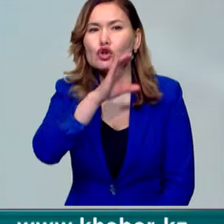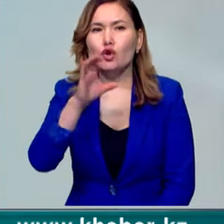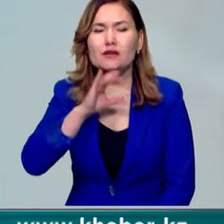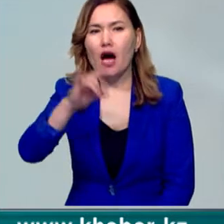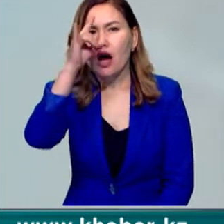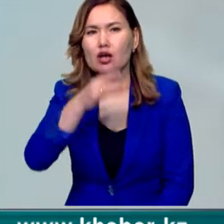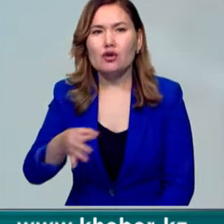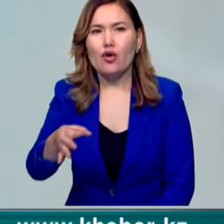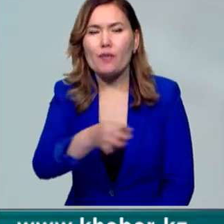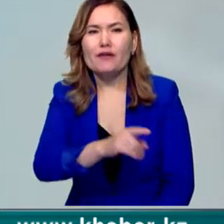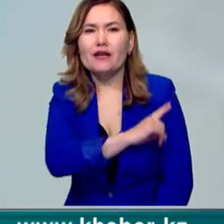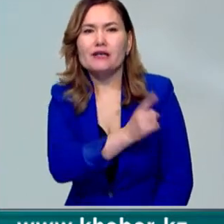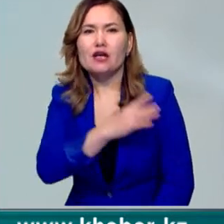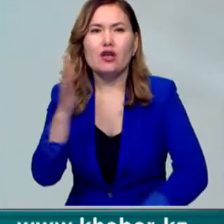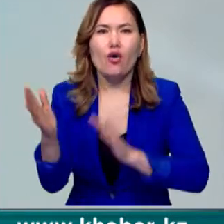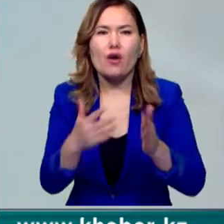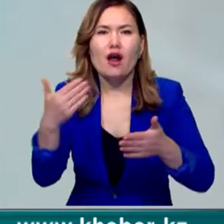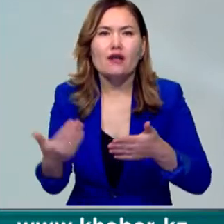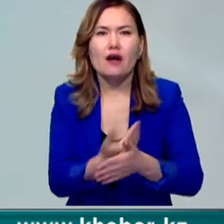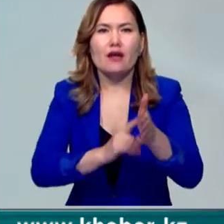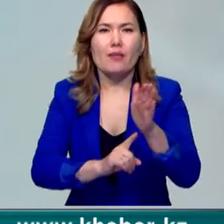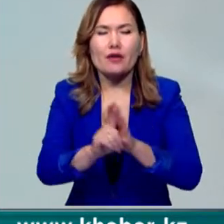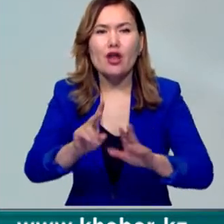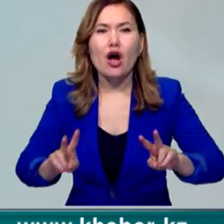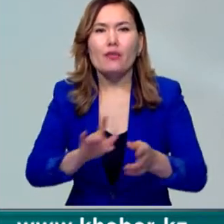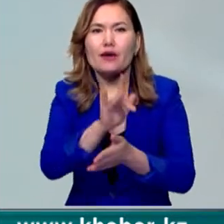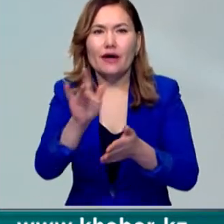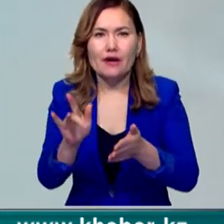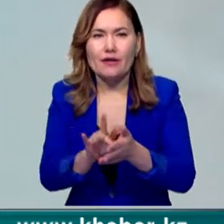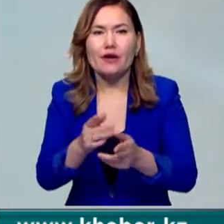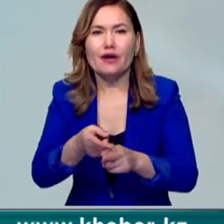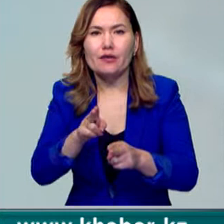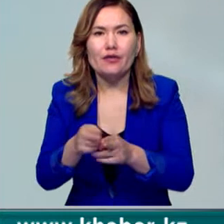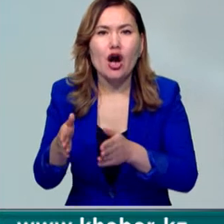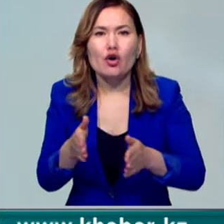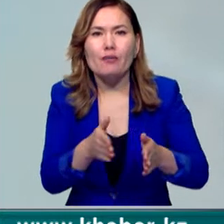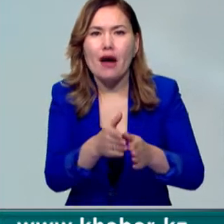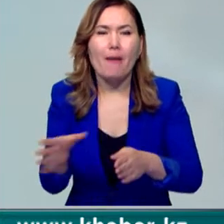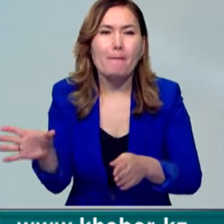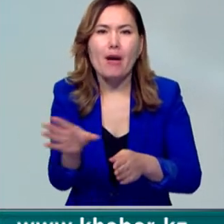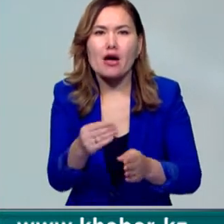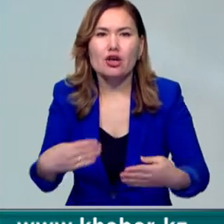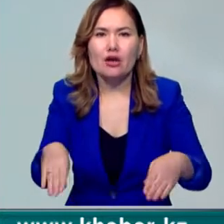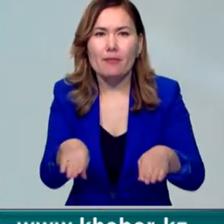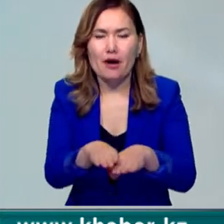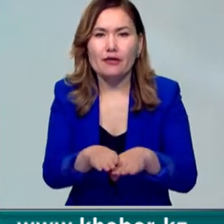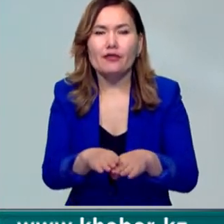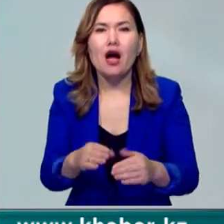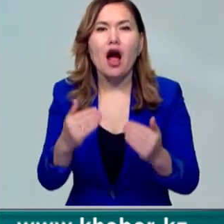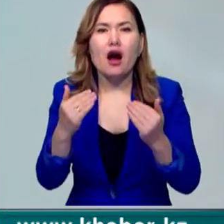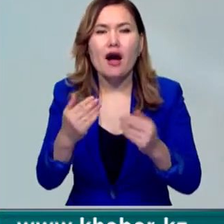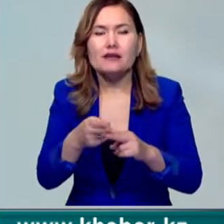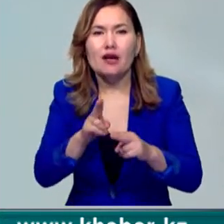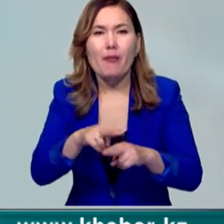Арқада тағыда ат құлағы көрінбейтін боран басталды. Нұрсұлтаннан сыртқа қатынайтын жолдың бәрі жабық. Қазавтожол